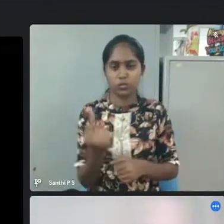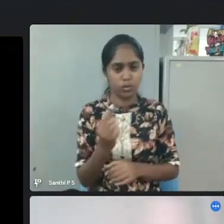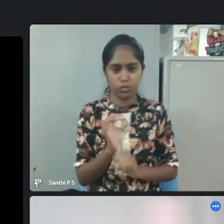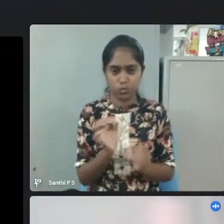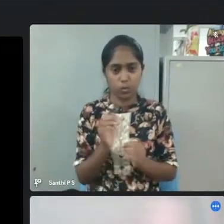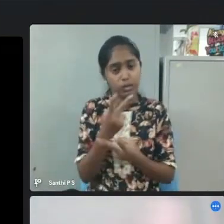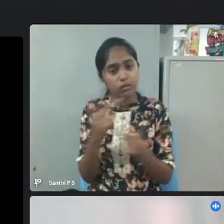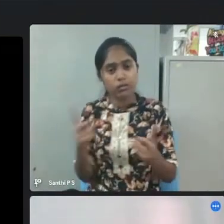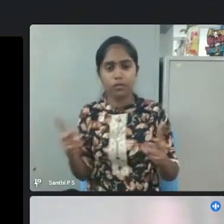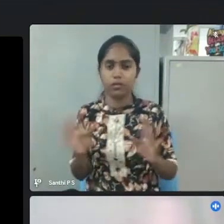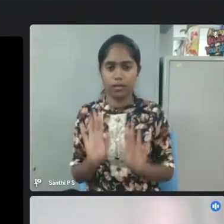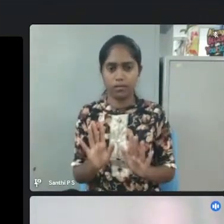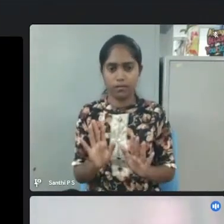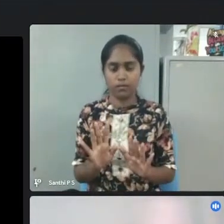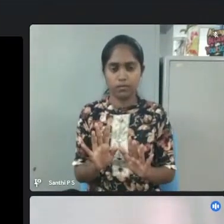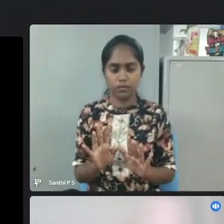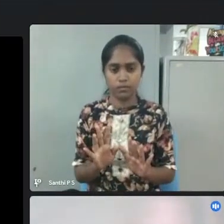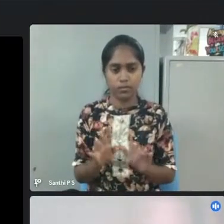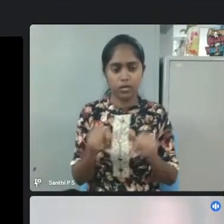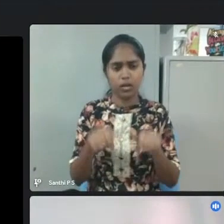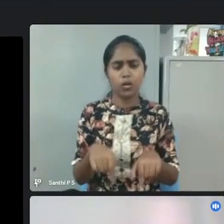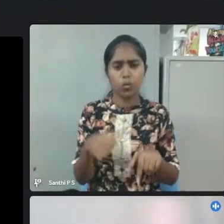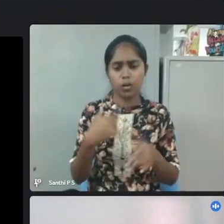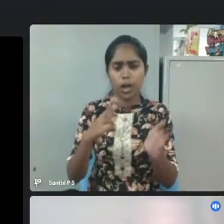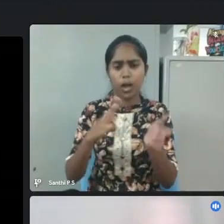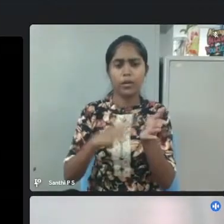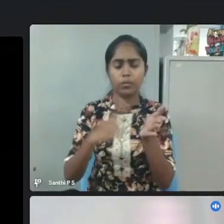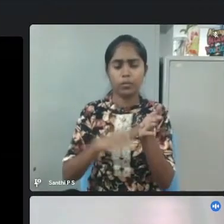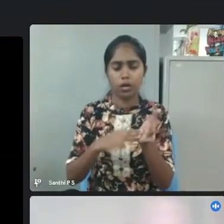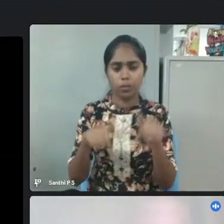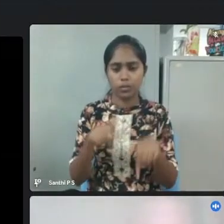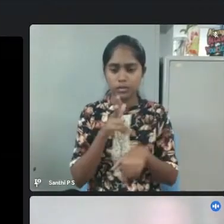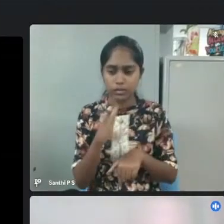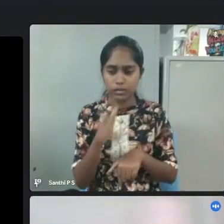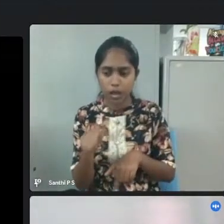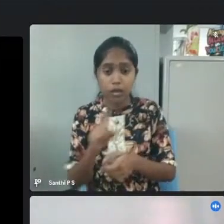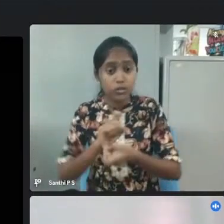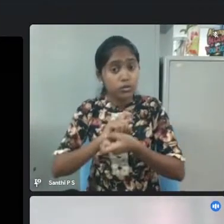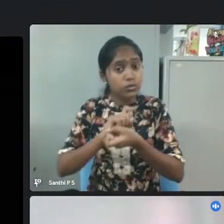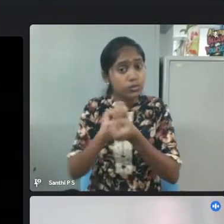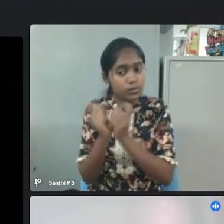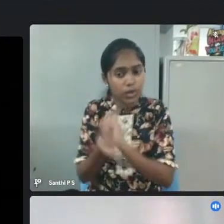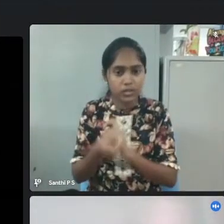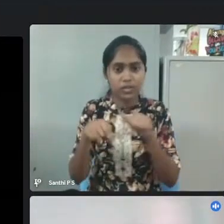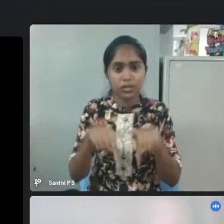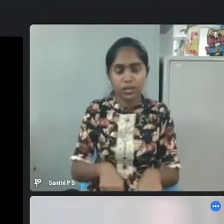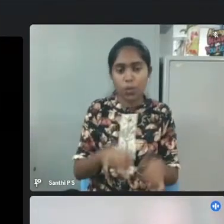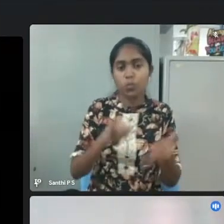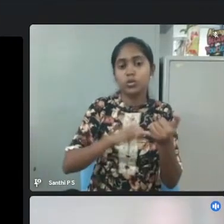ഉണ്ട്. ഇപ്പോഴത്തെ നമ്മളൊരു മെഡിക്കൽ മോഡലിൽ നിന്നും അതിനെ മാറ്റി നമ്മളൊരു ശാരീരിക, മാനസിക,